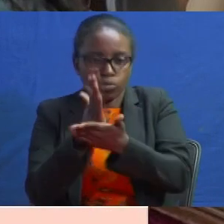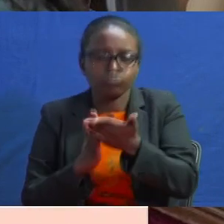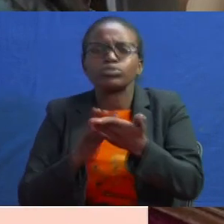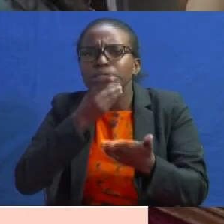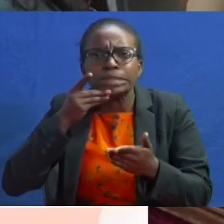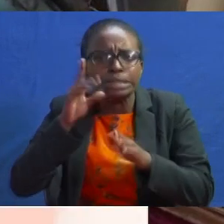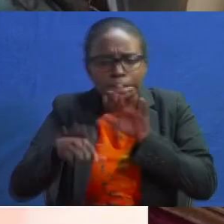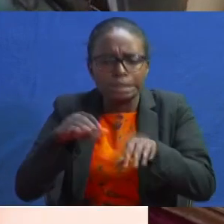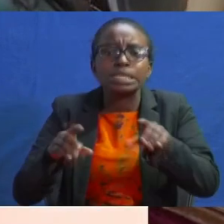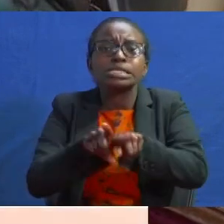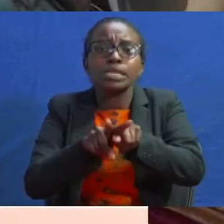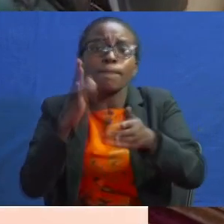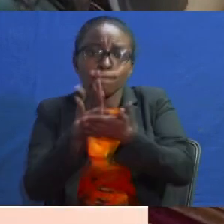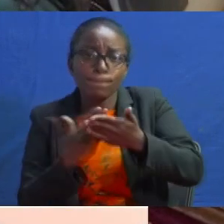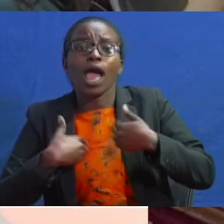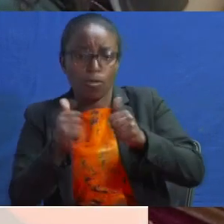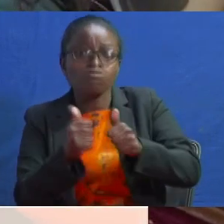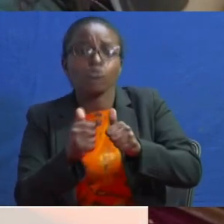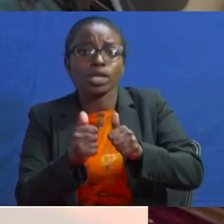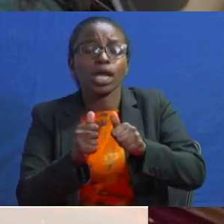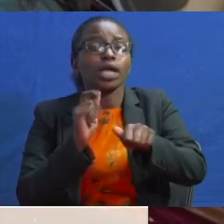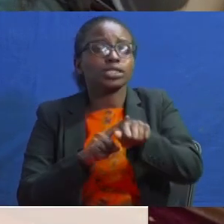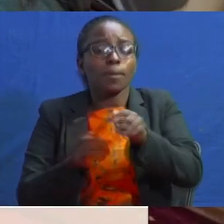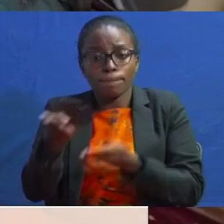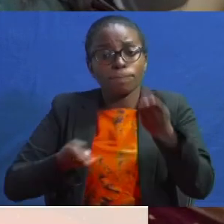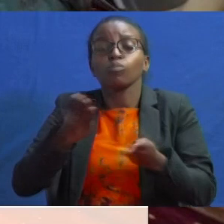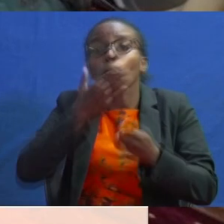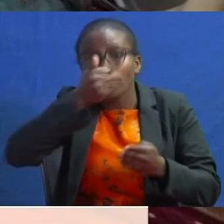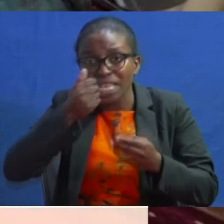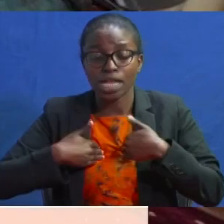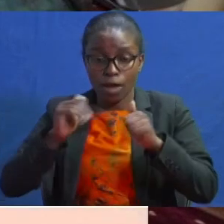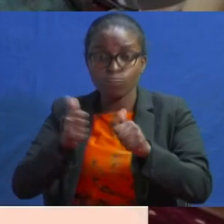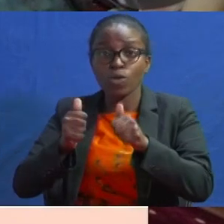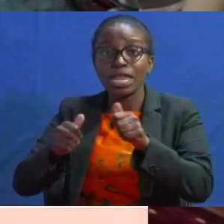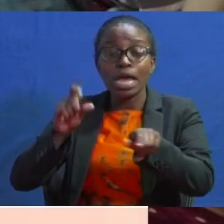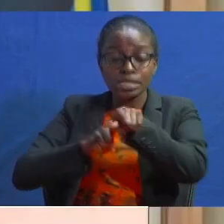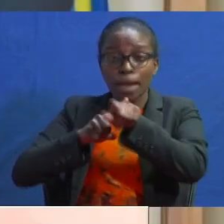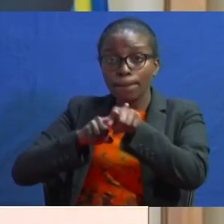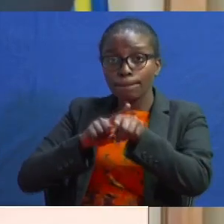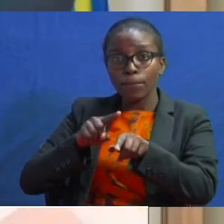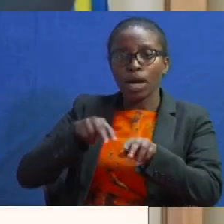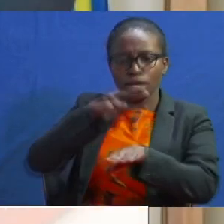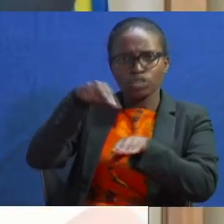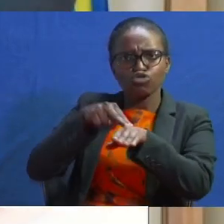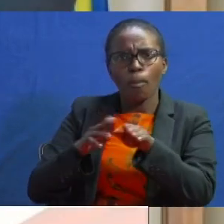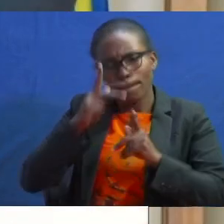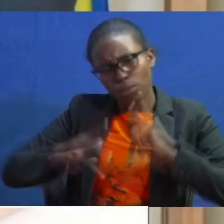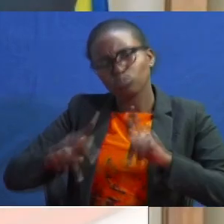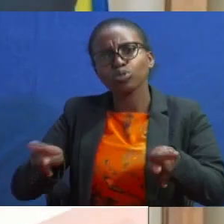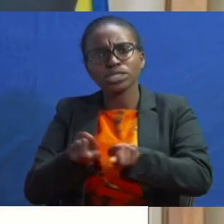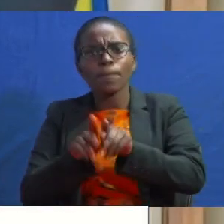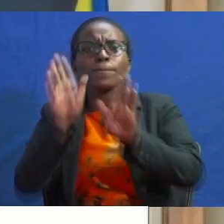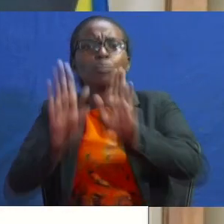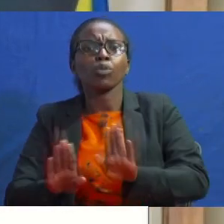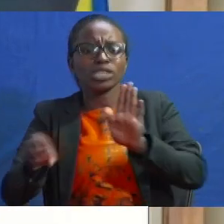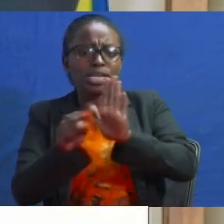kwamba ana nia ya kuboresha biashara kati ya nchi za jamii ya Afrika Mashariki. Pia amesisitiza umuhimu wa